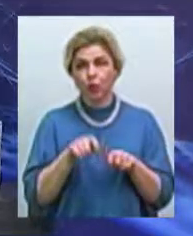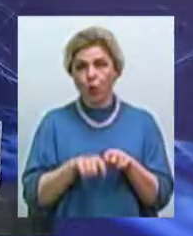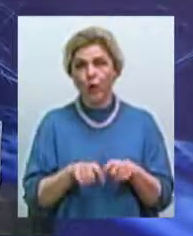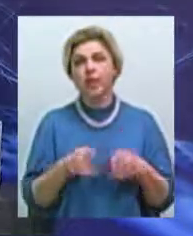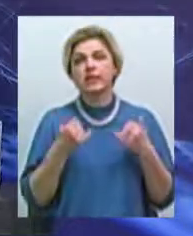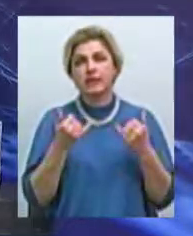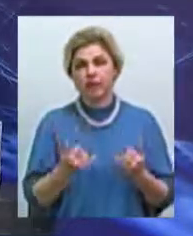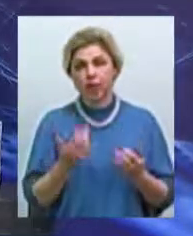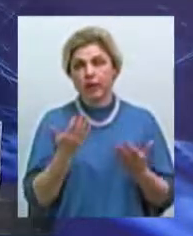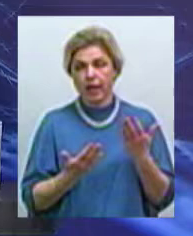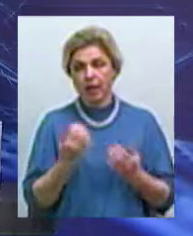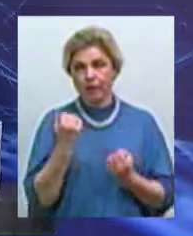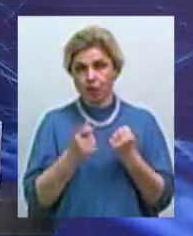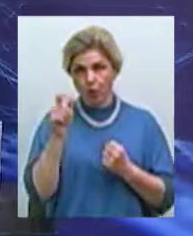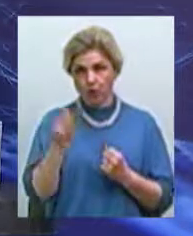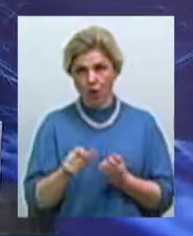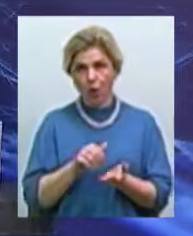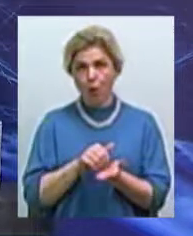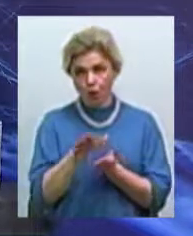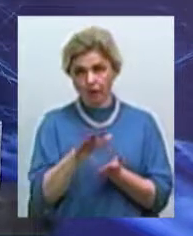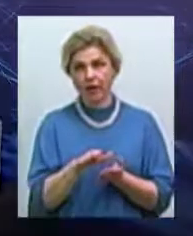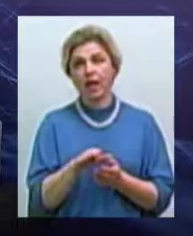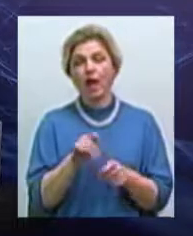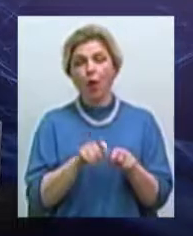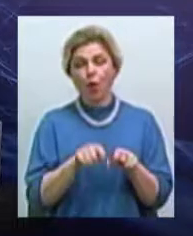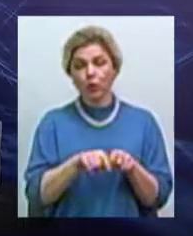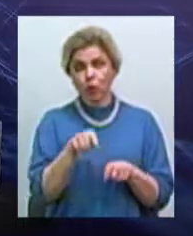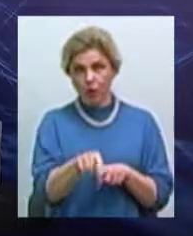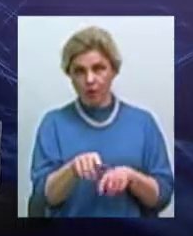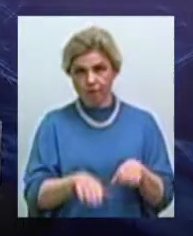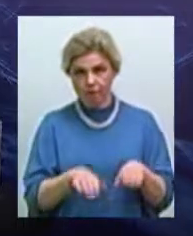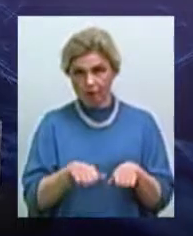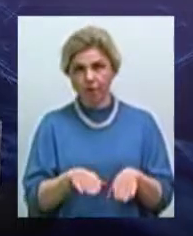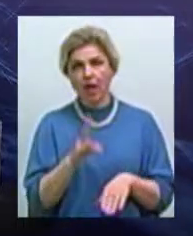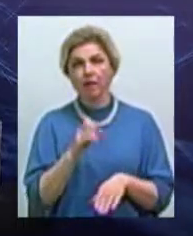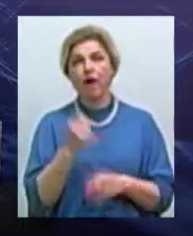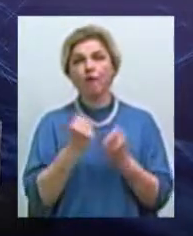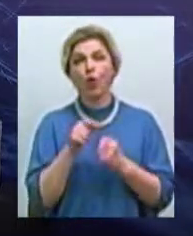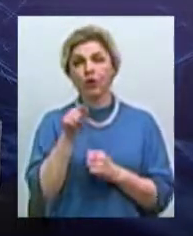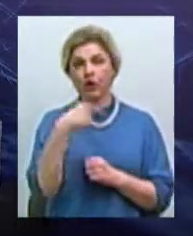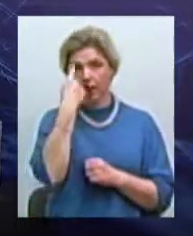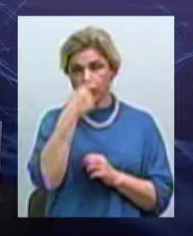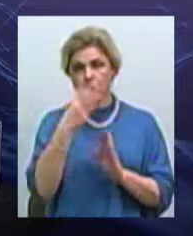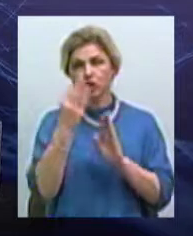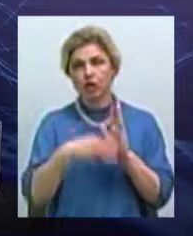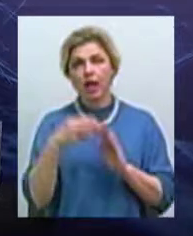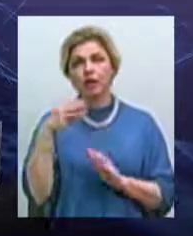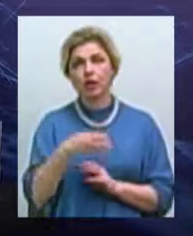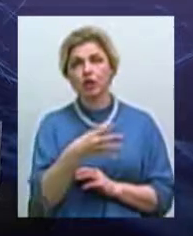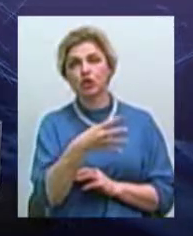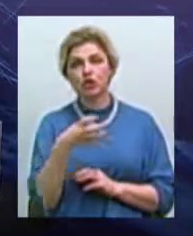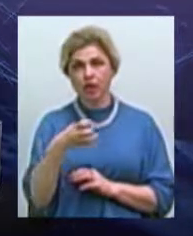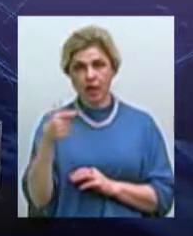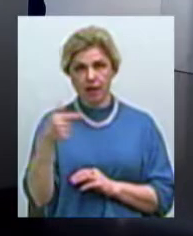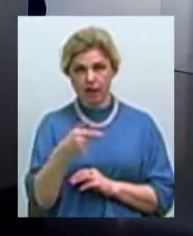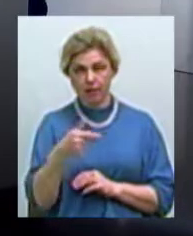день, якщо водій відмовляється проходити габаритно-ваговий контроль, це єдна водія вже штрафна санкція 3400 гривень. І тому